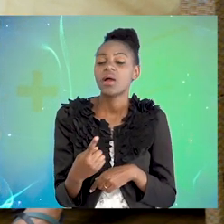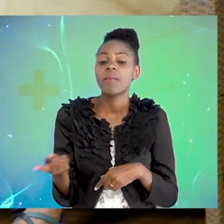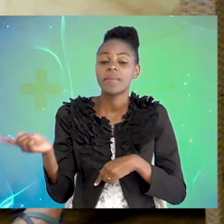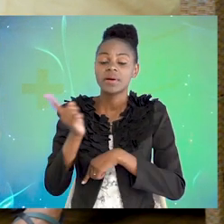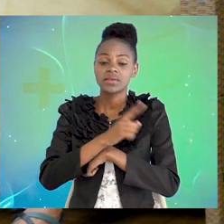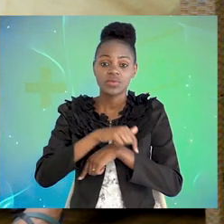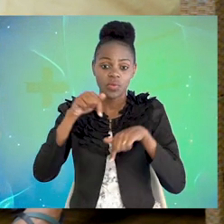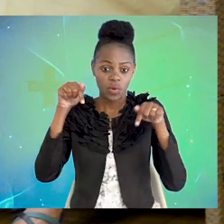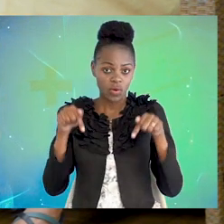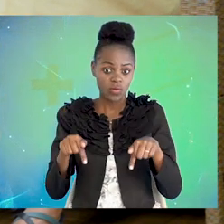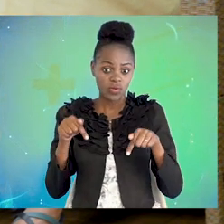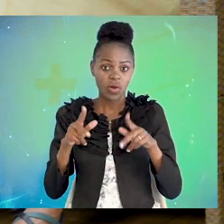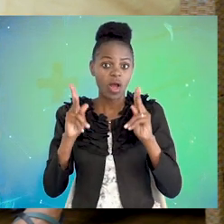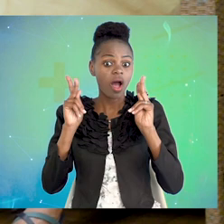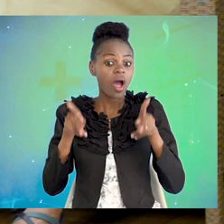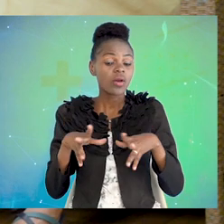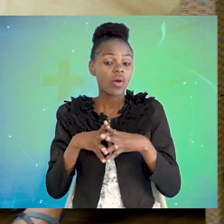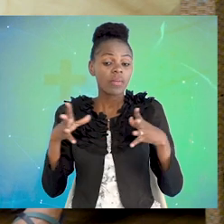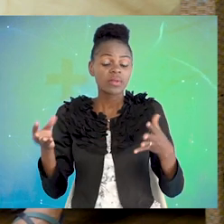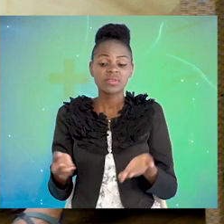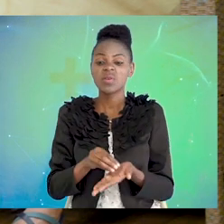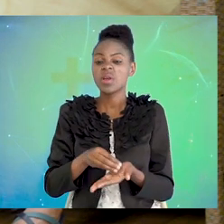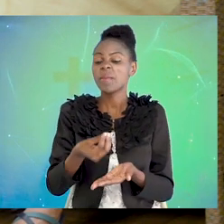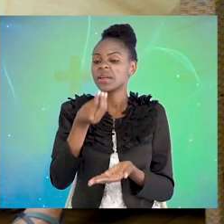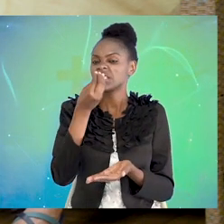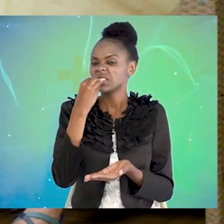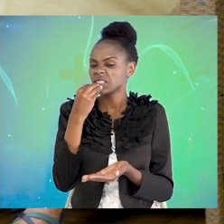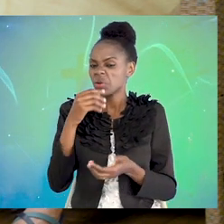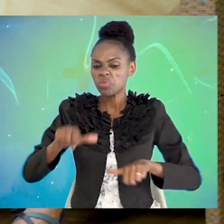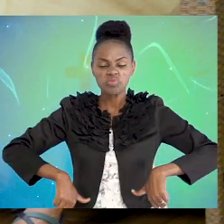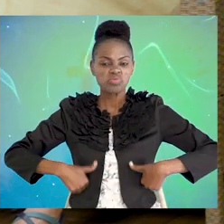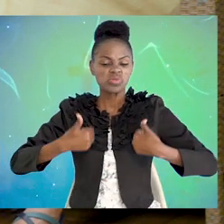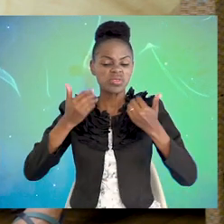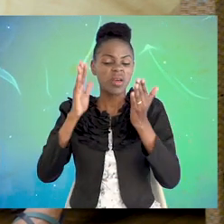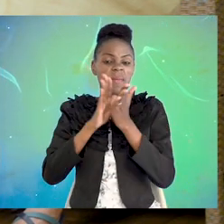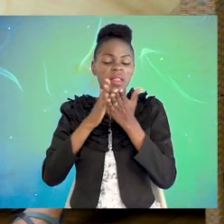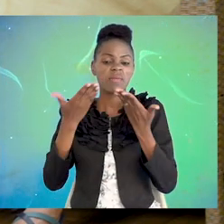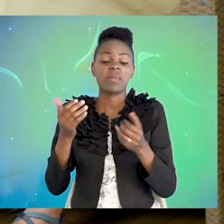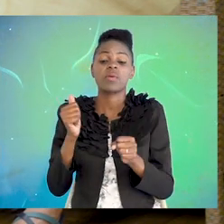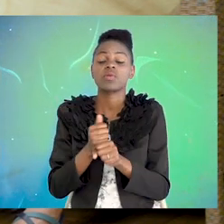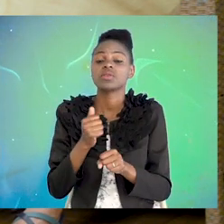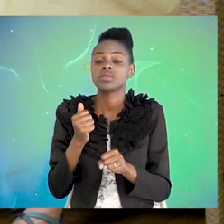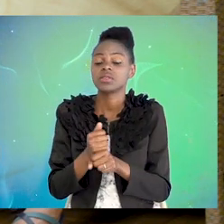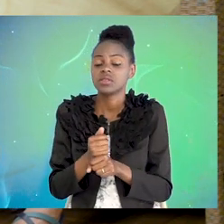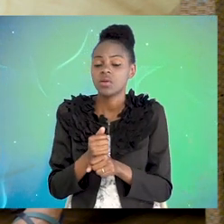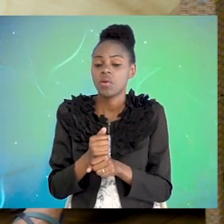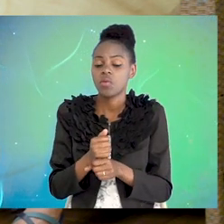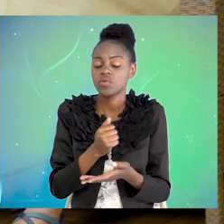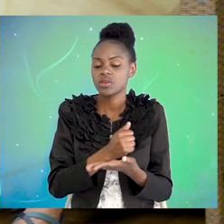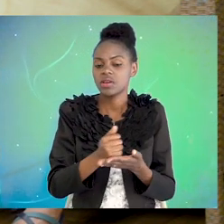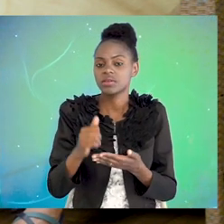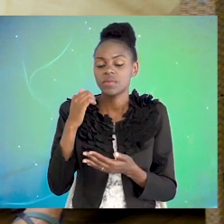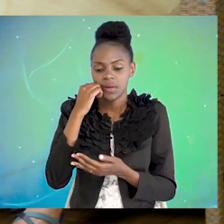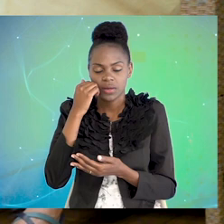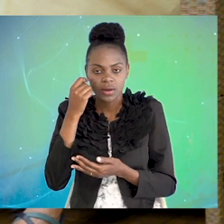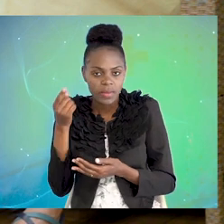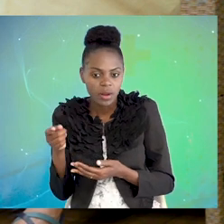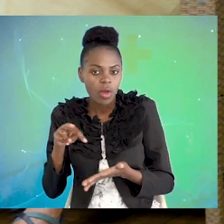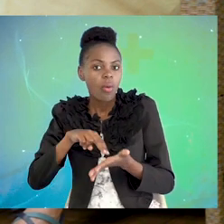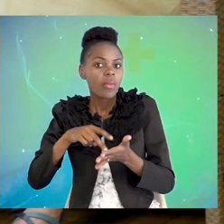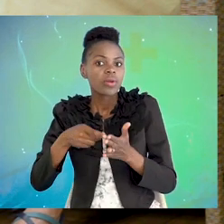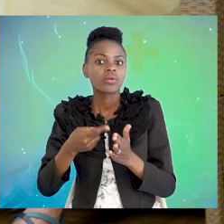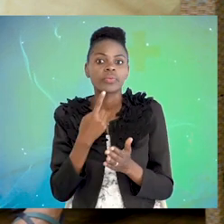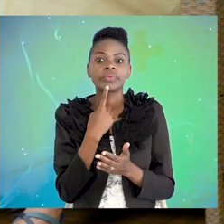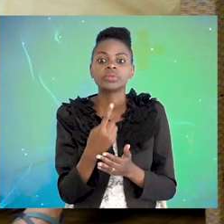masiku anua anuhambili saa kujira ndi mangupala mene alipo paka dariba na mene kukisi kwa nchilo kubanga treat ntenda ya mene. Soli zanuna